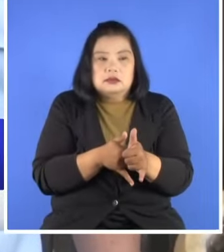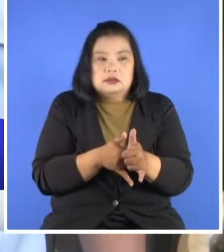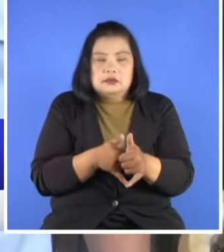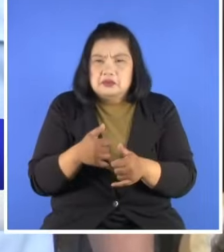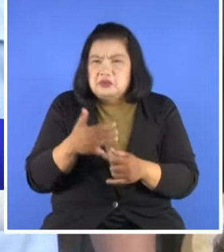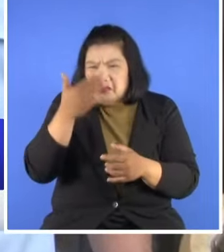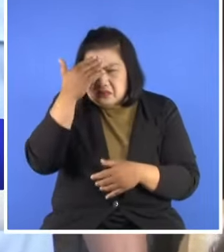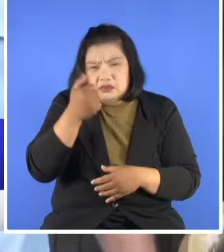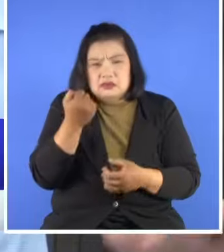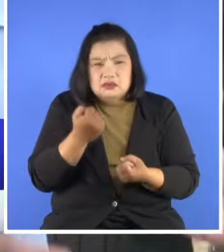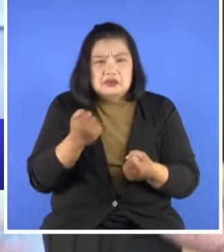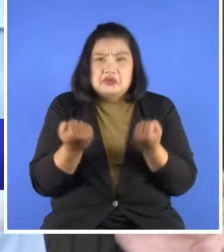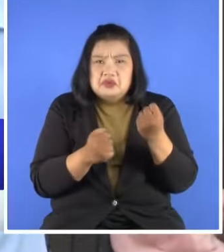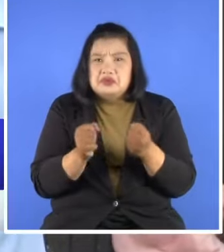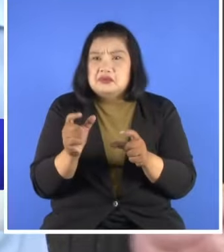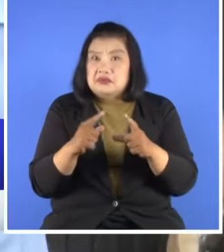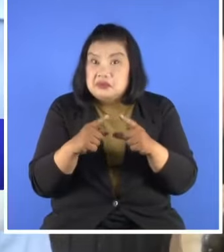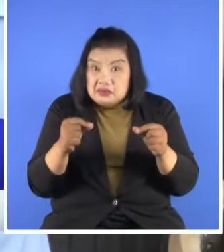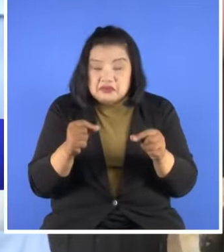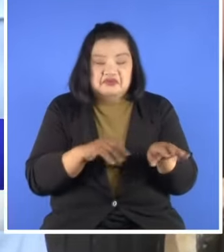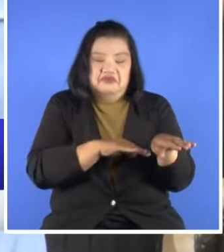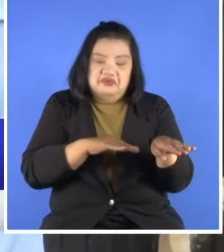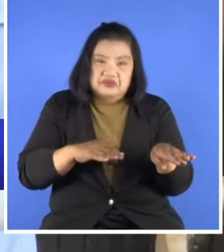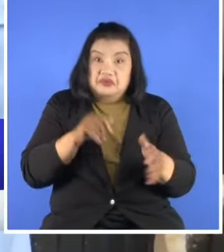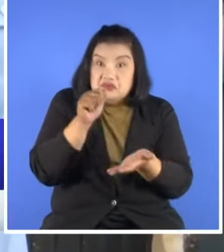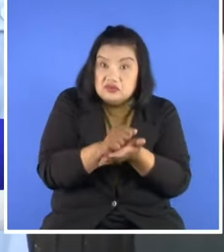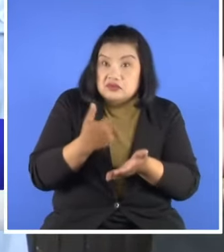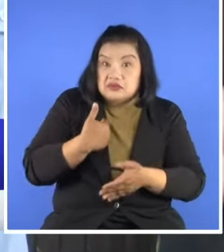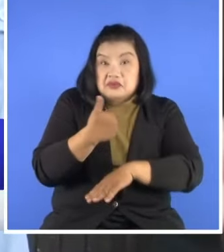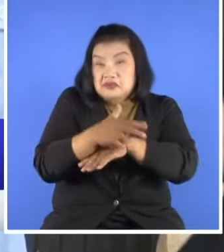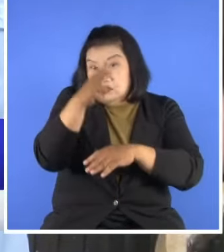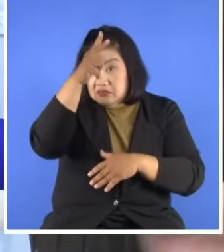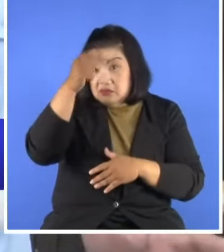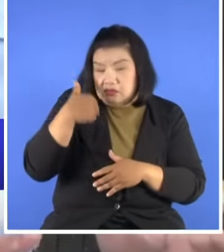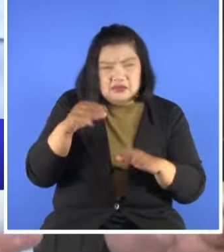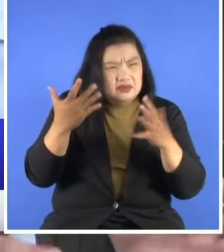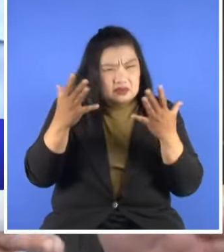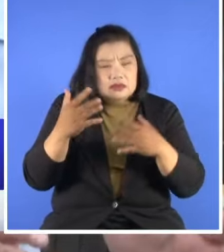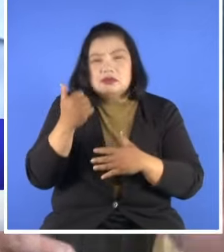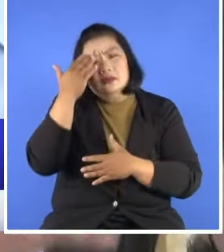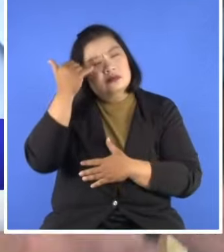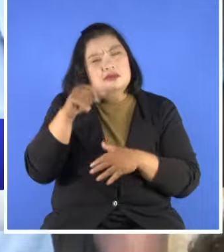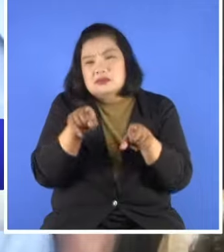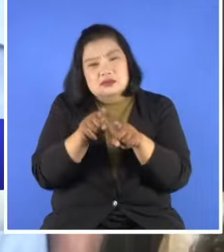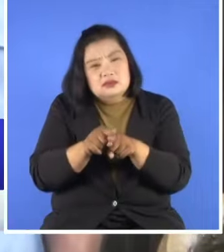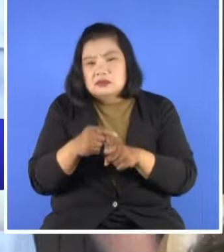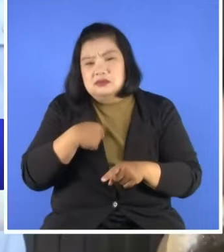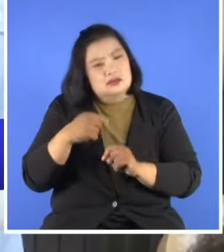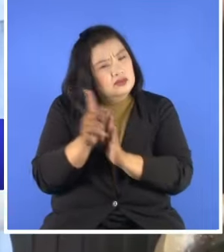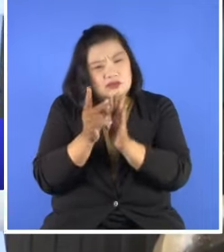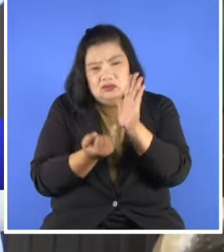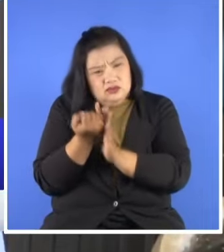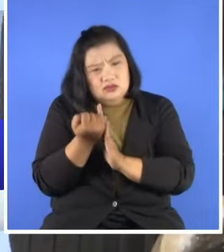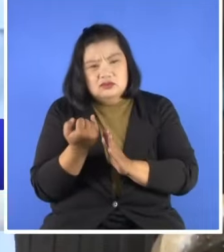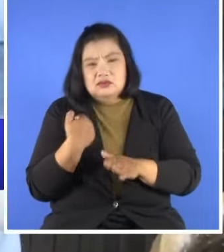ห่วงทางอะไรตรงนั้นมโอไม่ๆๆไม่มีอ่ะครับก็ทำมาหากินแบบถูกต้องเพราะรถรถแท็กซี่ก็ป้ายเหลืองถูกต้องตามกฎหมายมันไม่มี